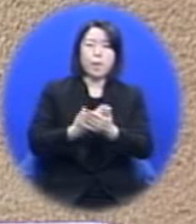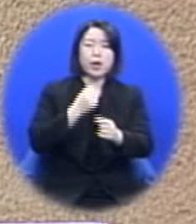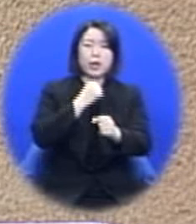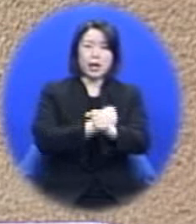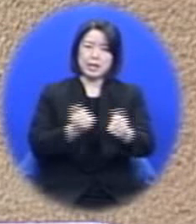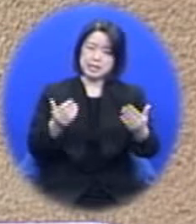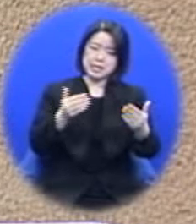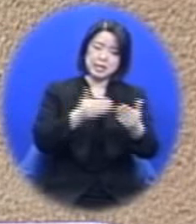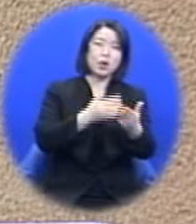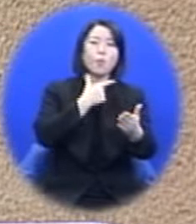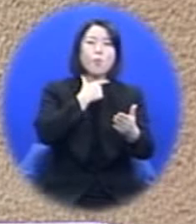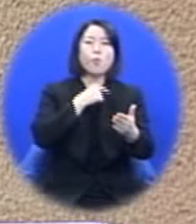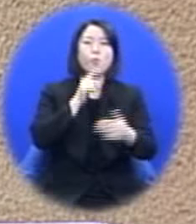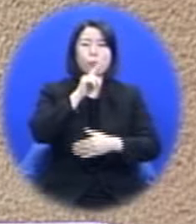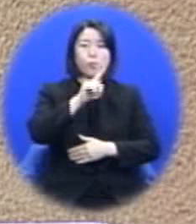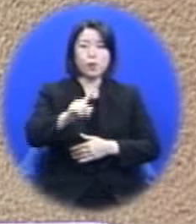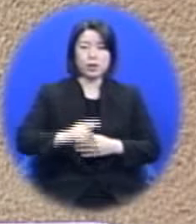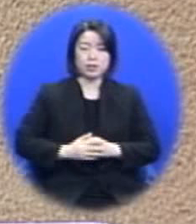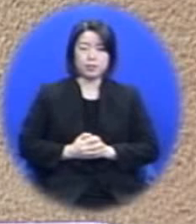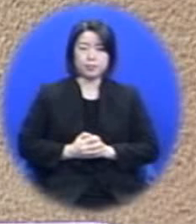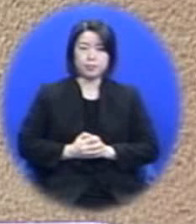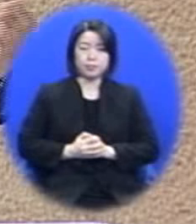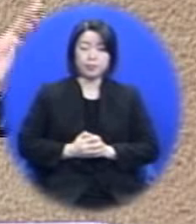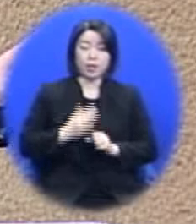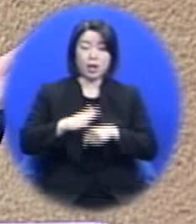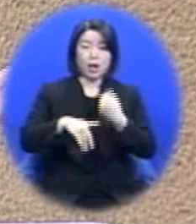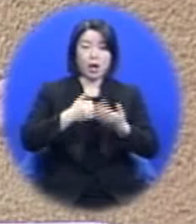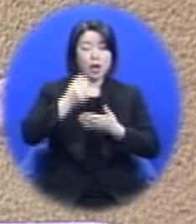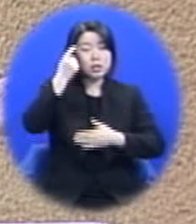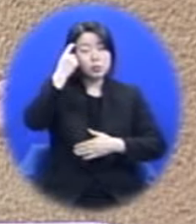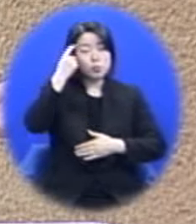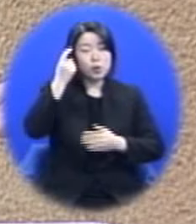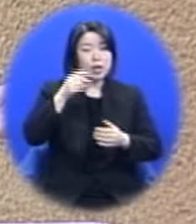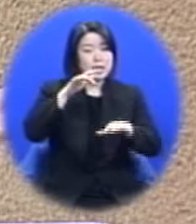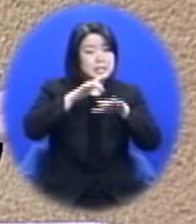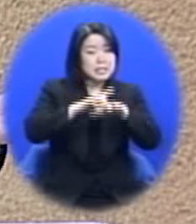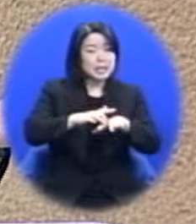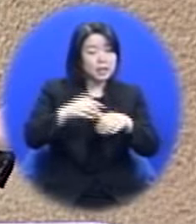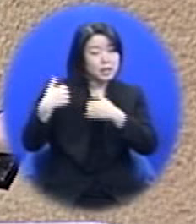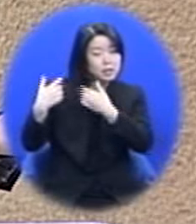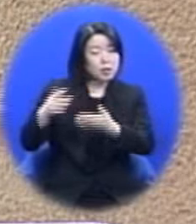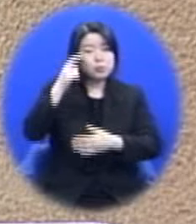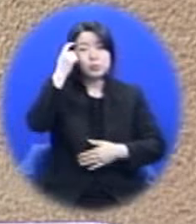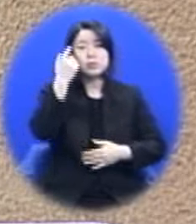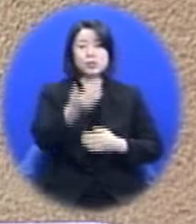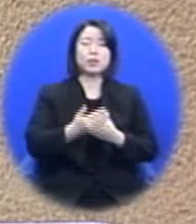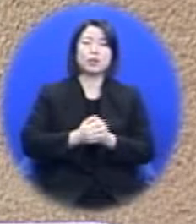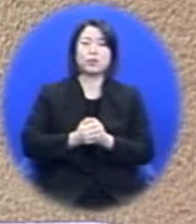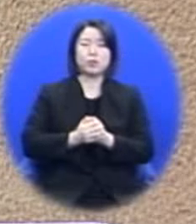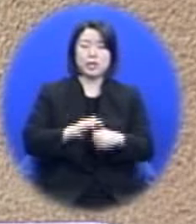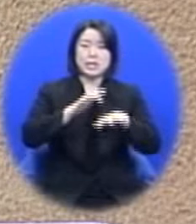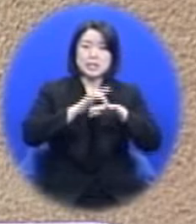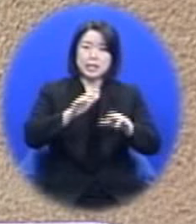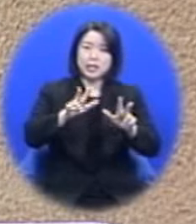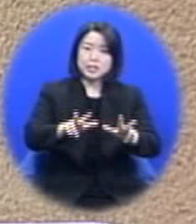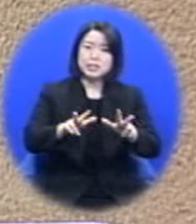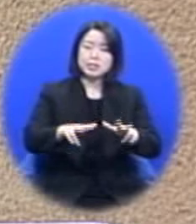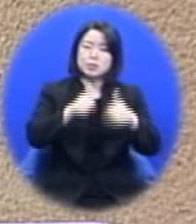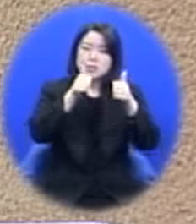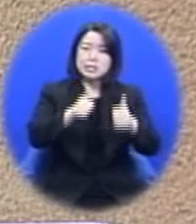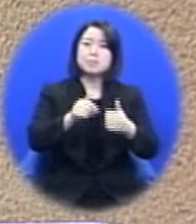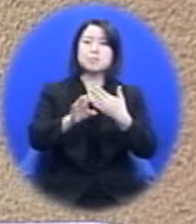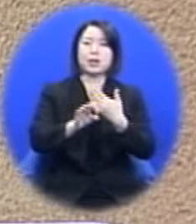이르기를 원하시느니라. 하나님이 왜 사탄을 그냥 내버려 두실까요? 사탄을 지금 하나님이